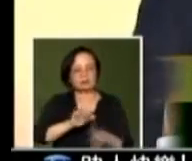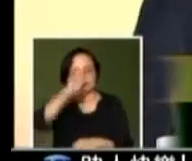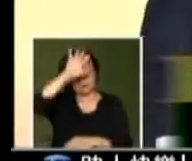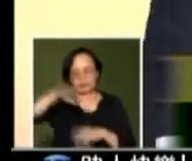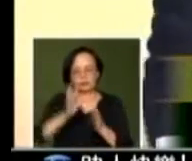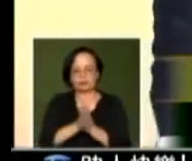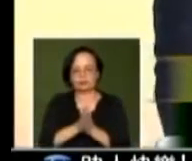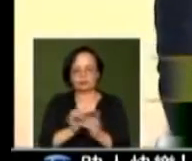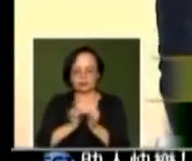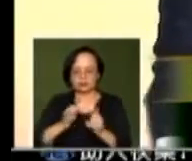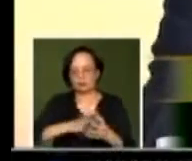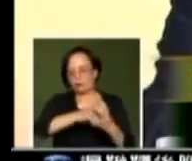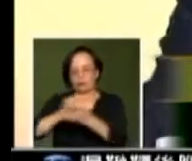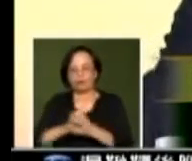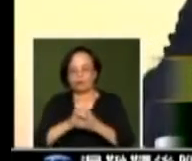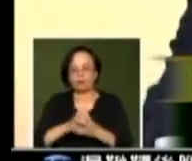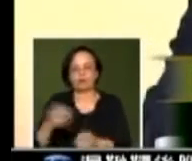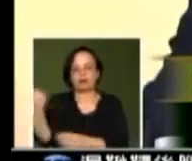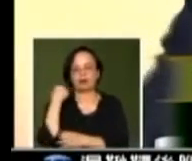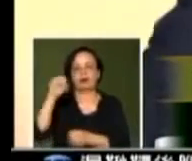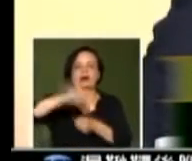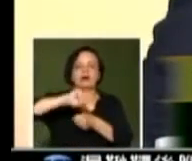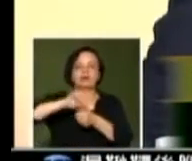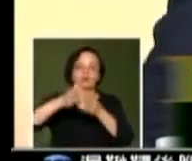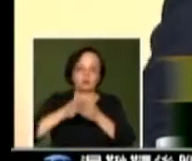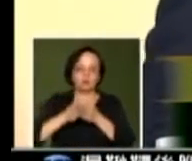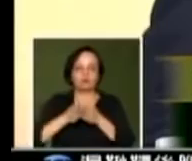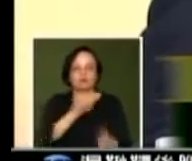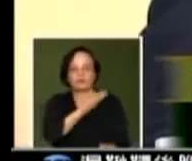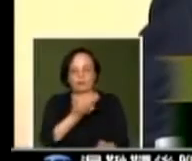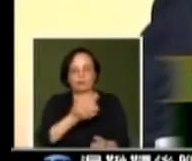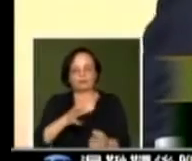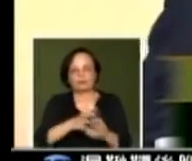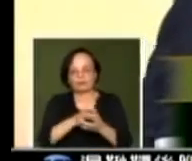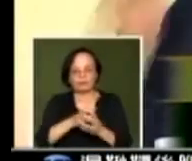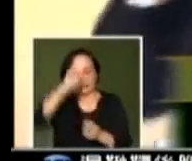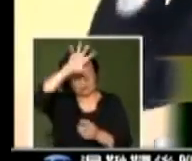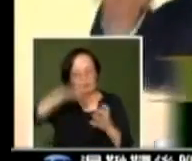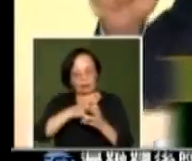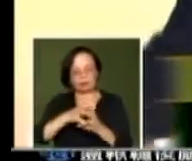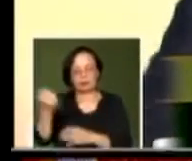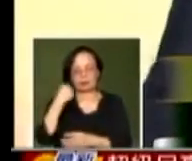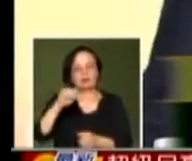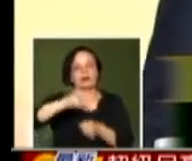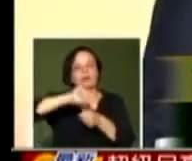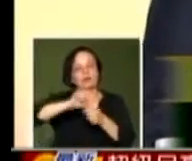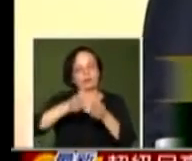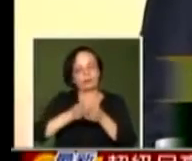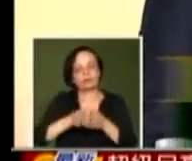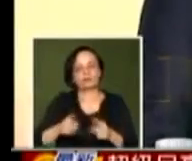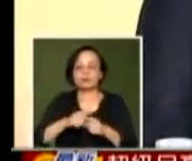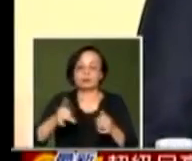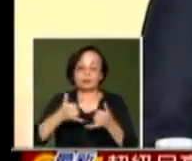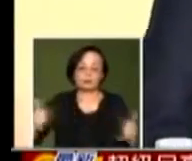各种的力量来加强咱立法院党团的力量。这个第一人是人民给咱这个权，虽然